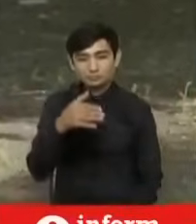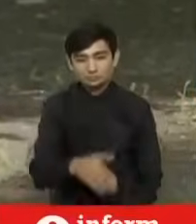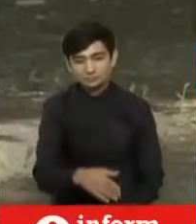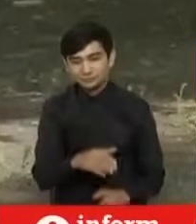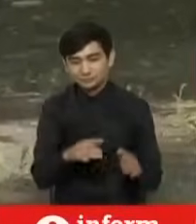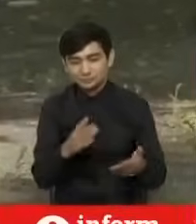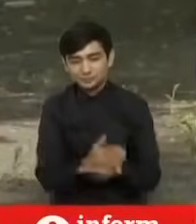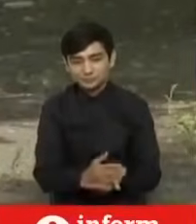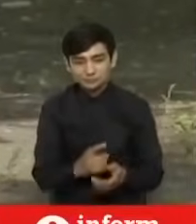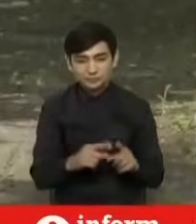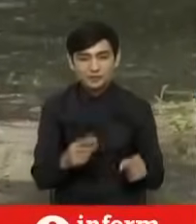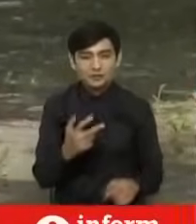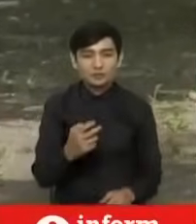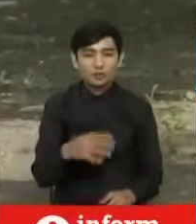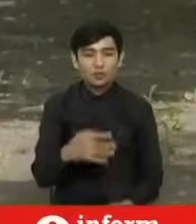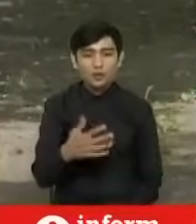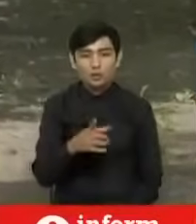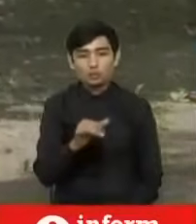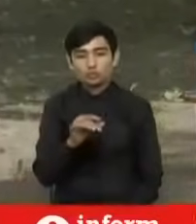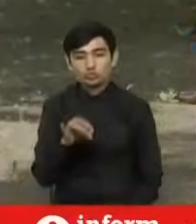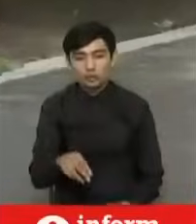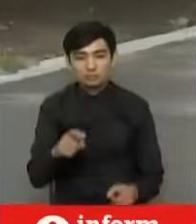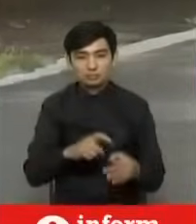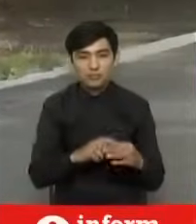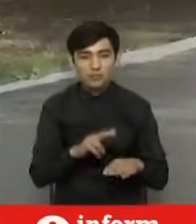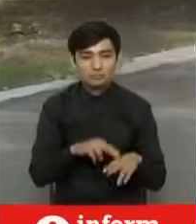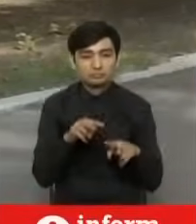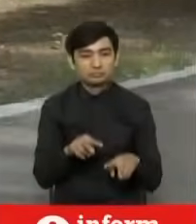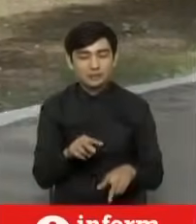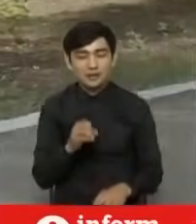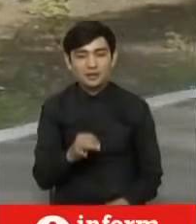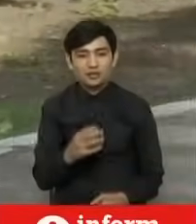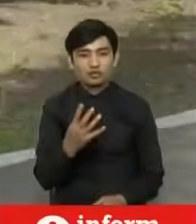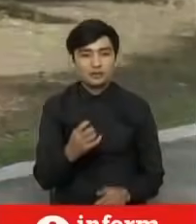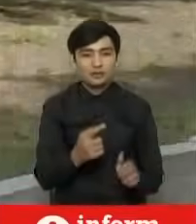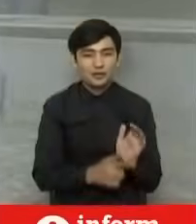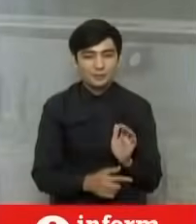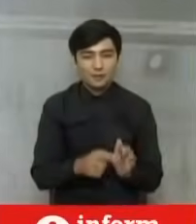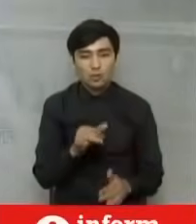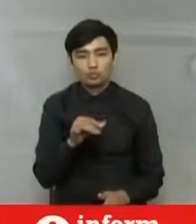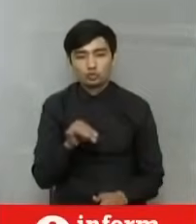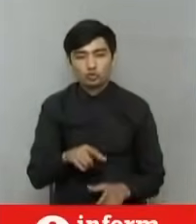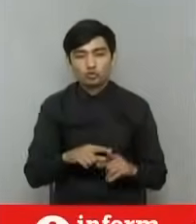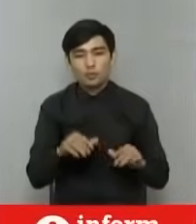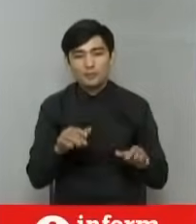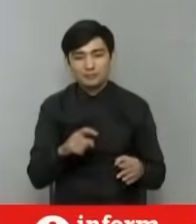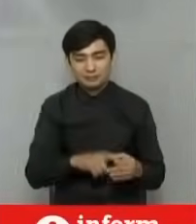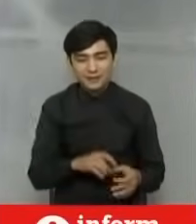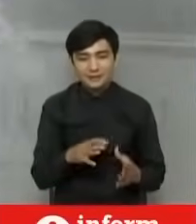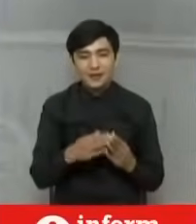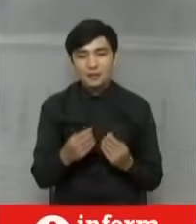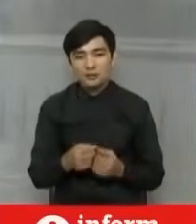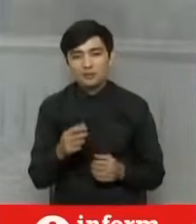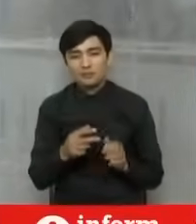школьников. 345 из них состоят на учете в ювенальной полиции, 470 на внутришкольном учете. В неблагополучных семьях